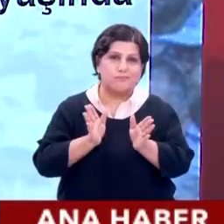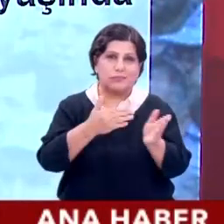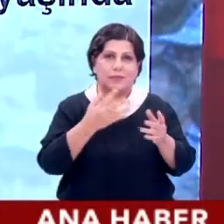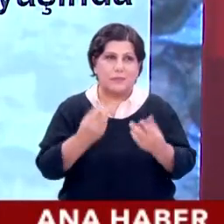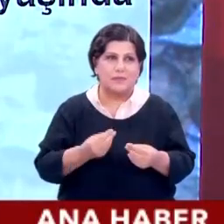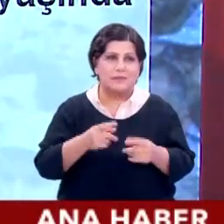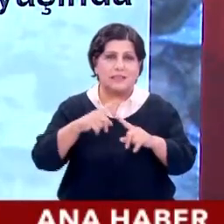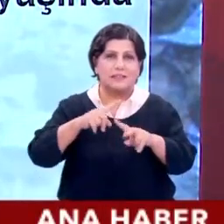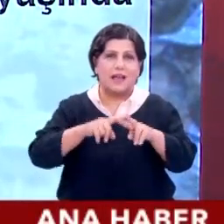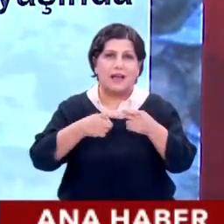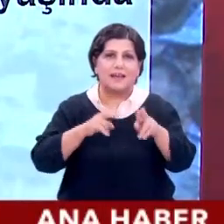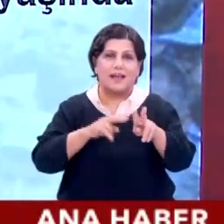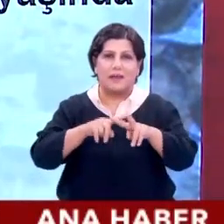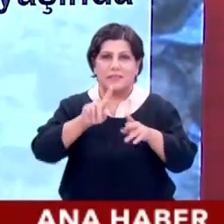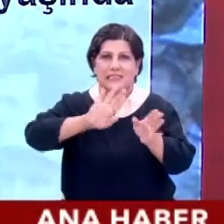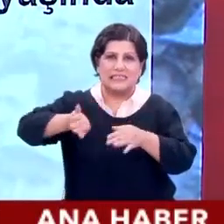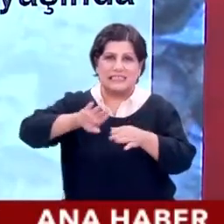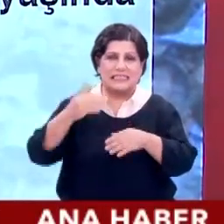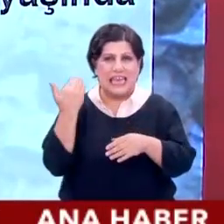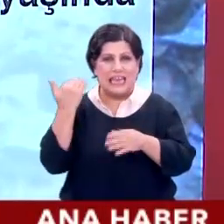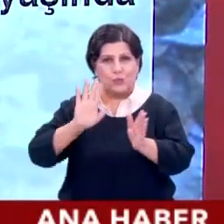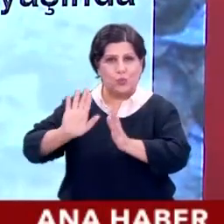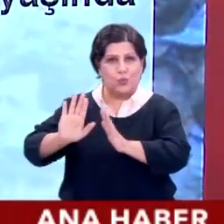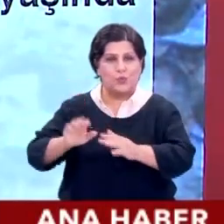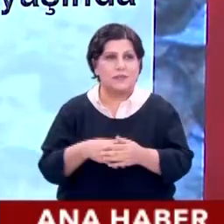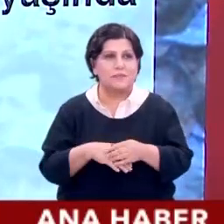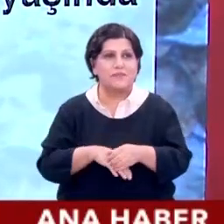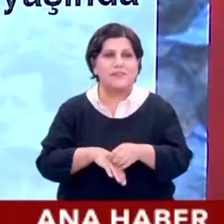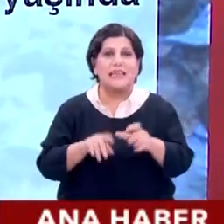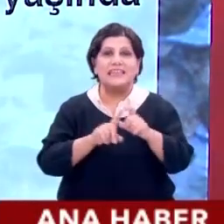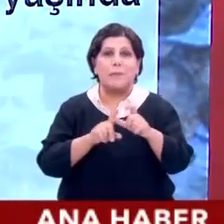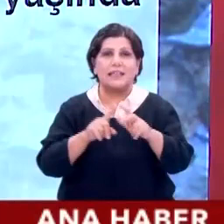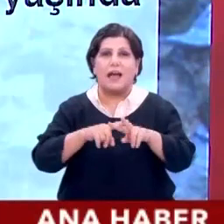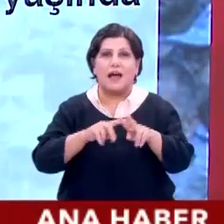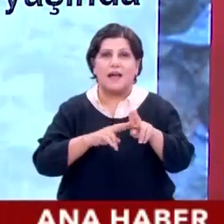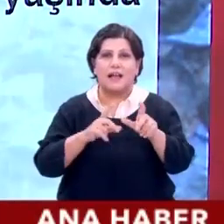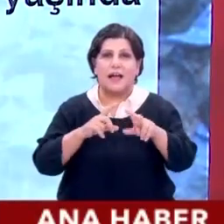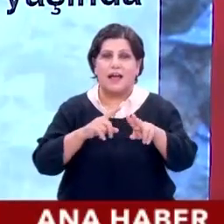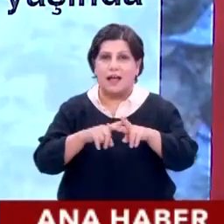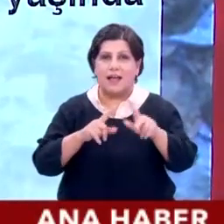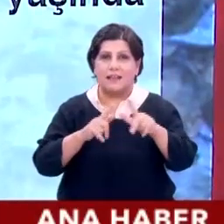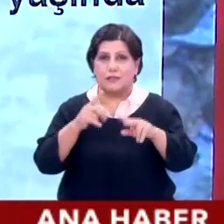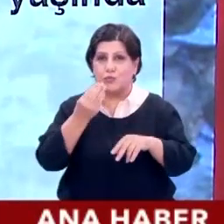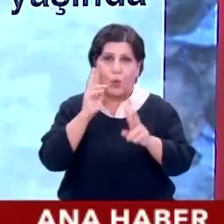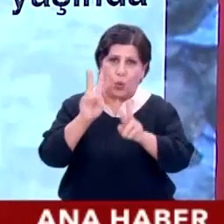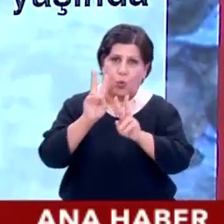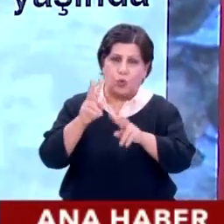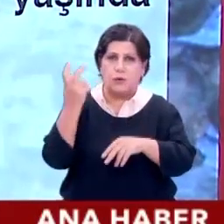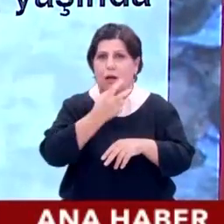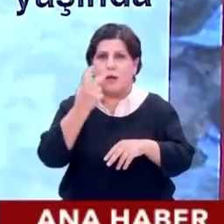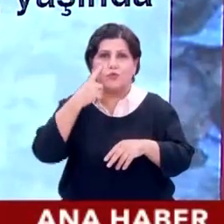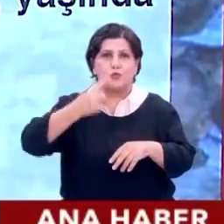Tarkan Beyciğim Siz geriye Siz durun Peki Demet Akalın yani çok görüyoruz onu